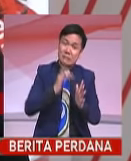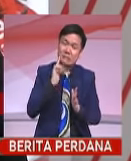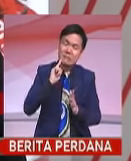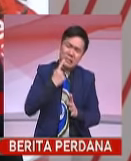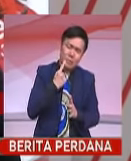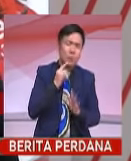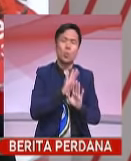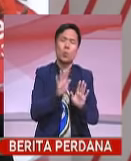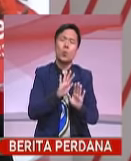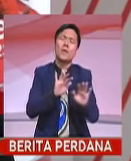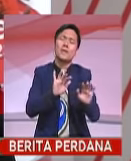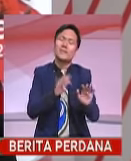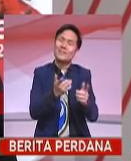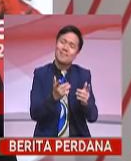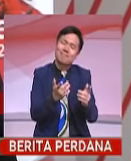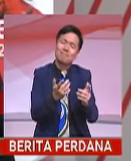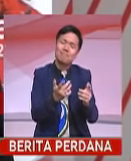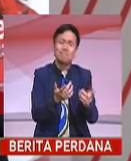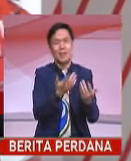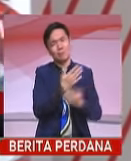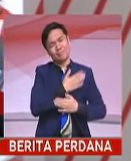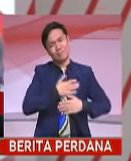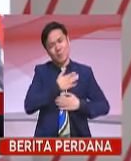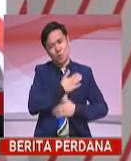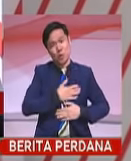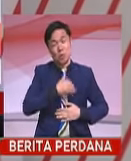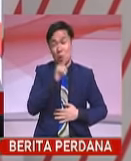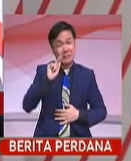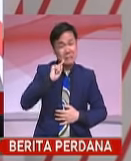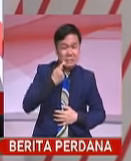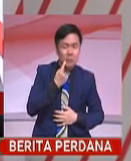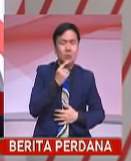very light drama, sesuai untuk semua tontonan,